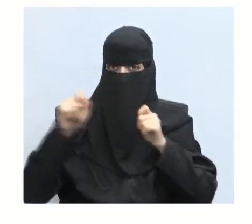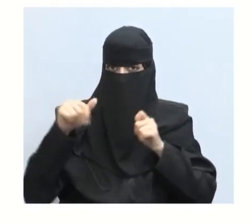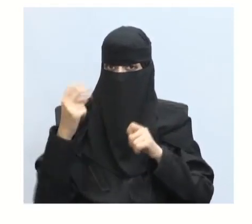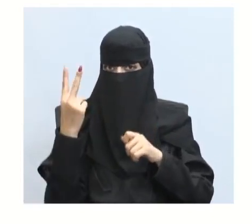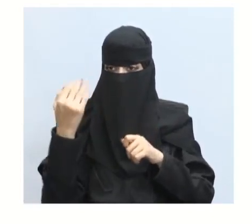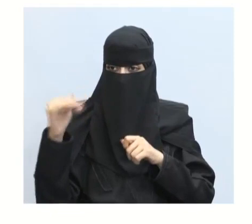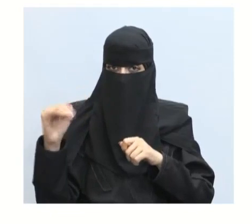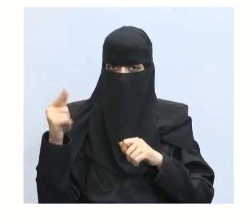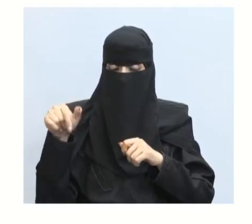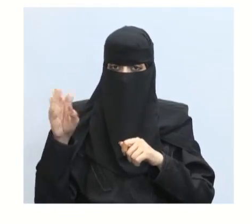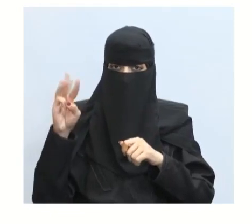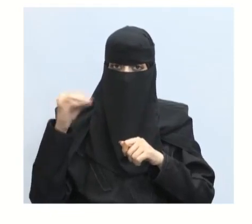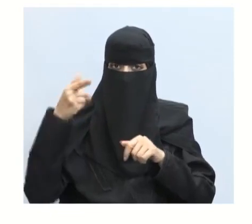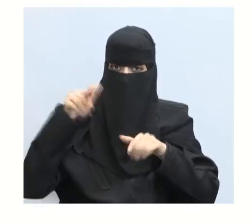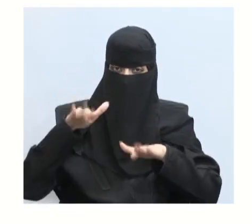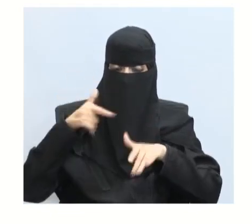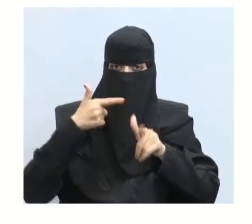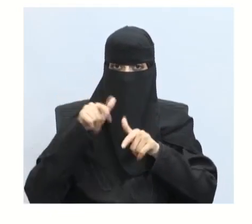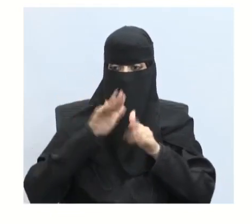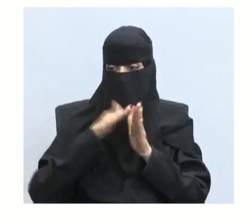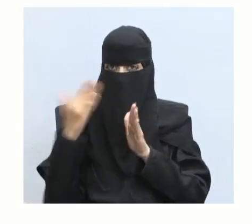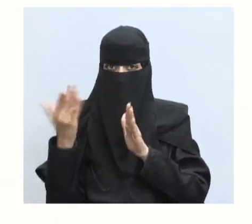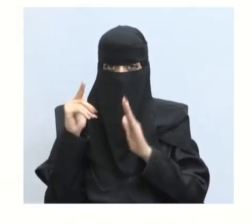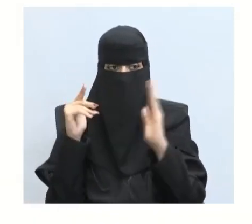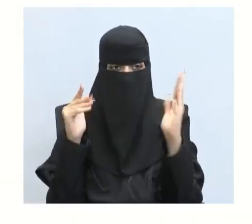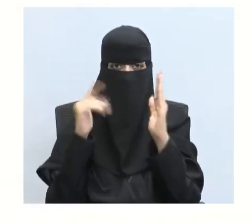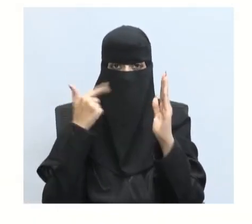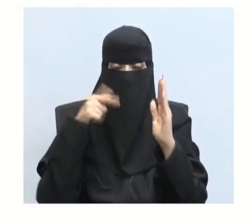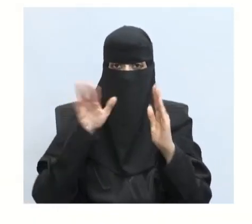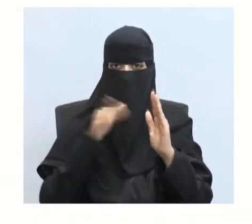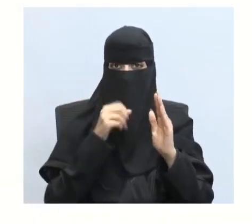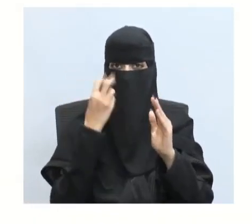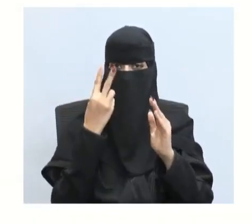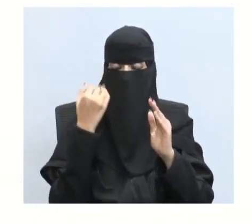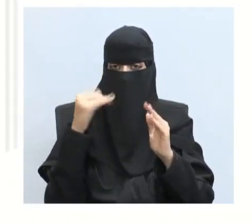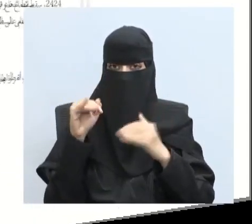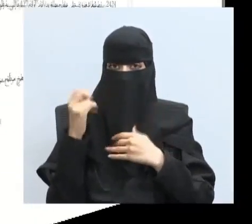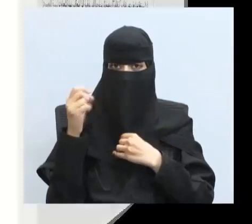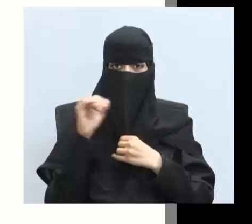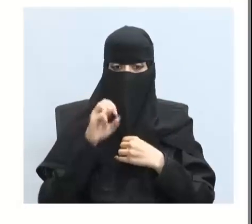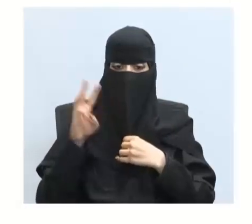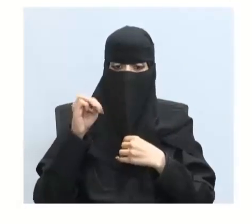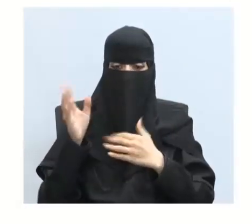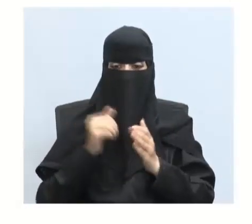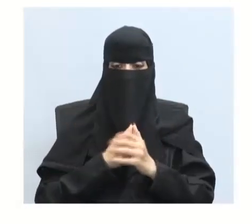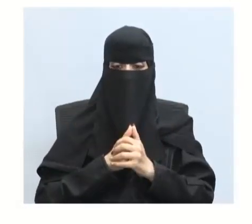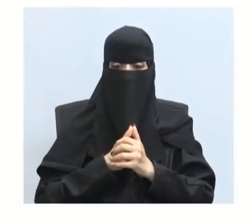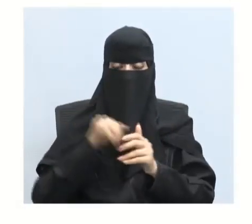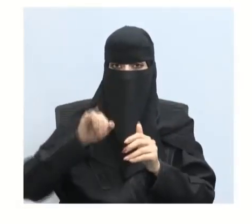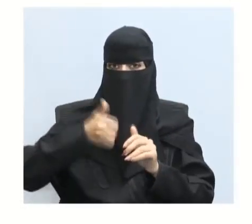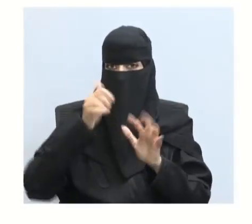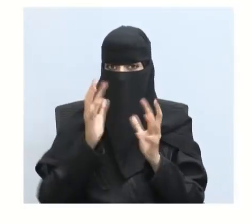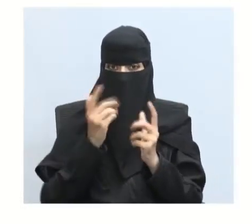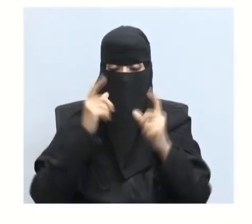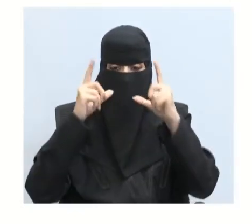2.5 متر ايضا ستكون في الجهه المقابله على بعد 2 ونصف متر